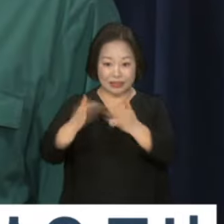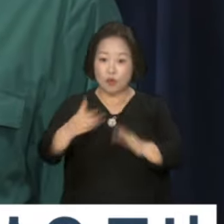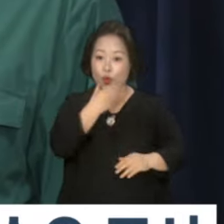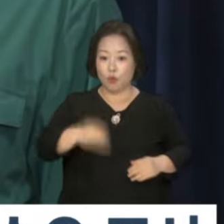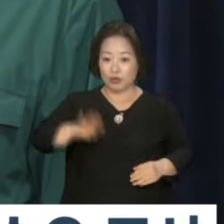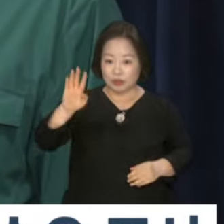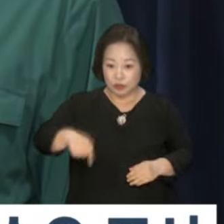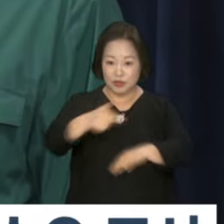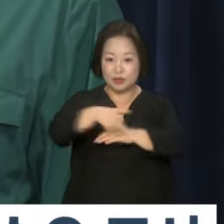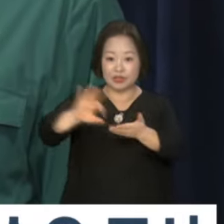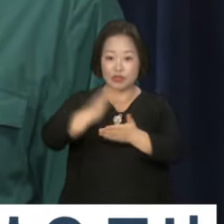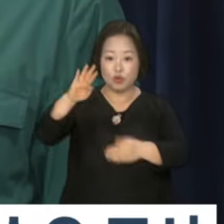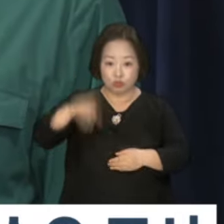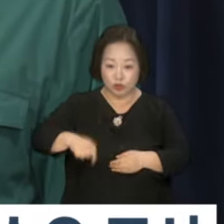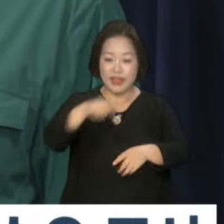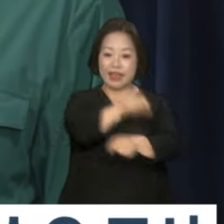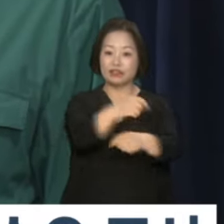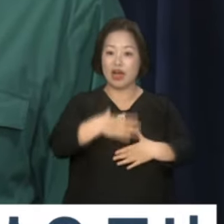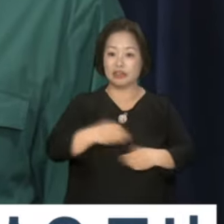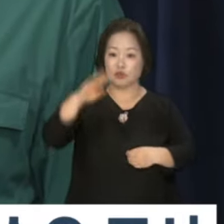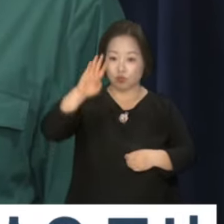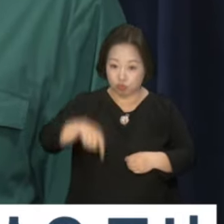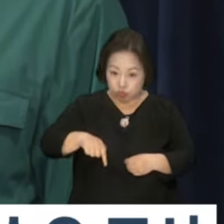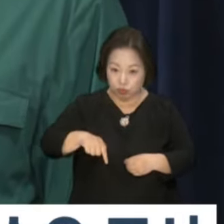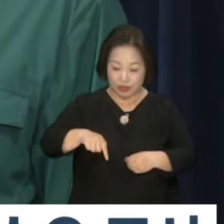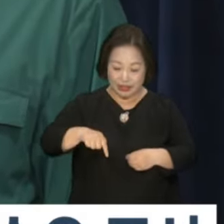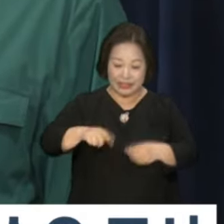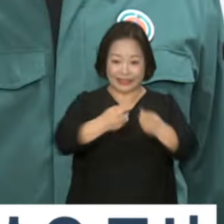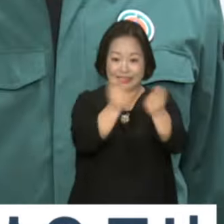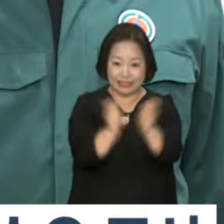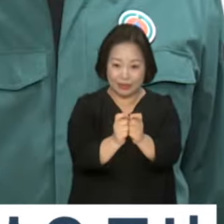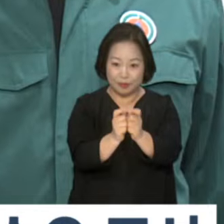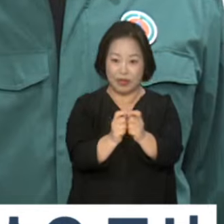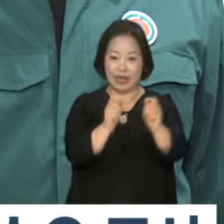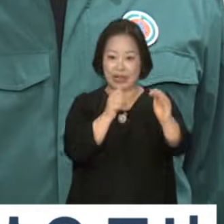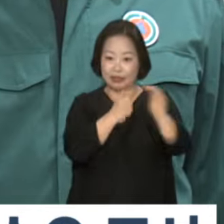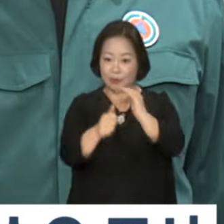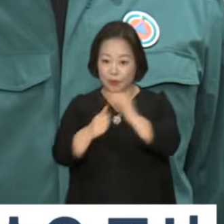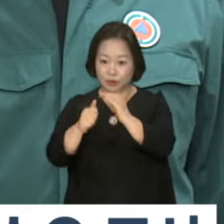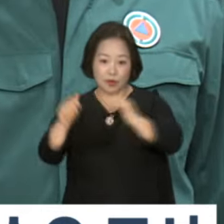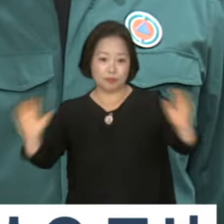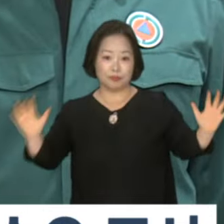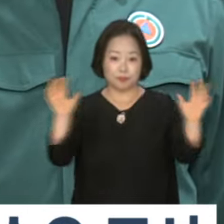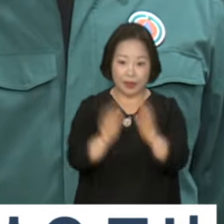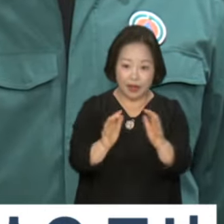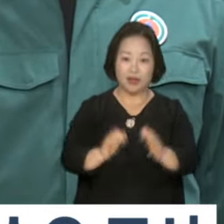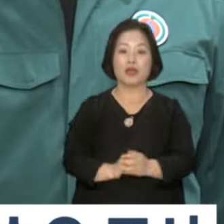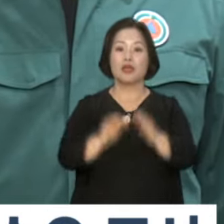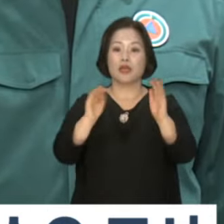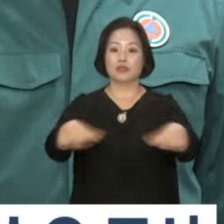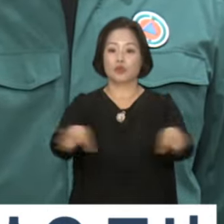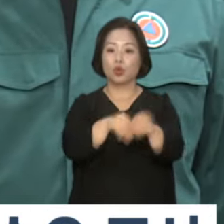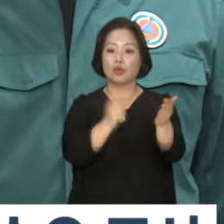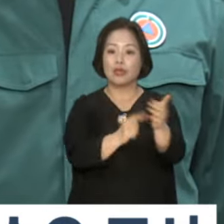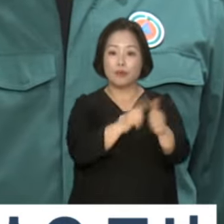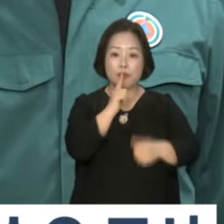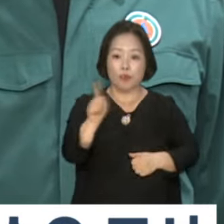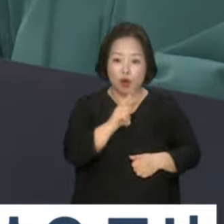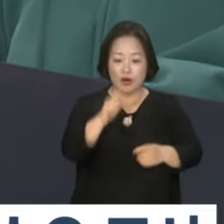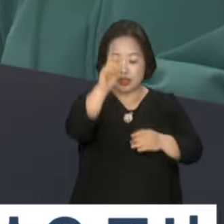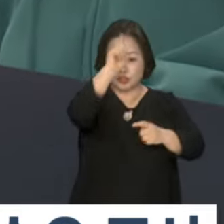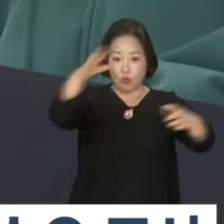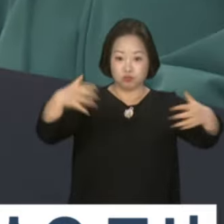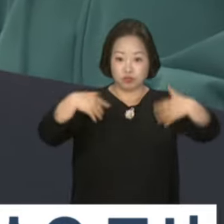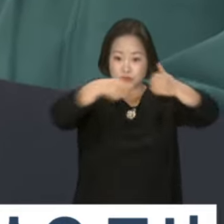복지부 기획 재정부 행정안전부가 참여하는 TF 구성해 1차 회의를 열었습니다 총리실에 따르면 부처들은